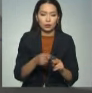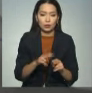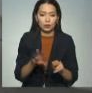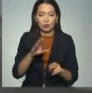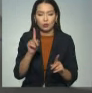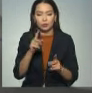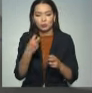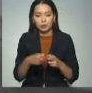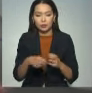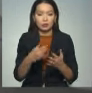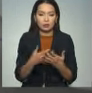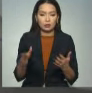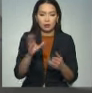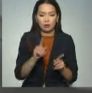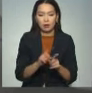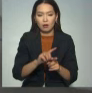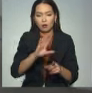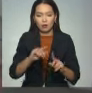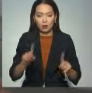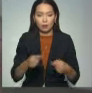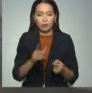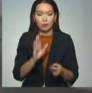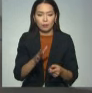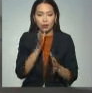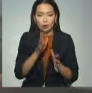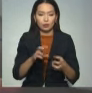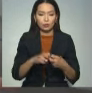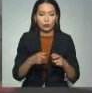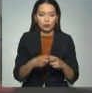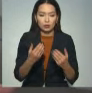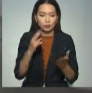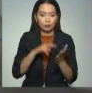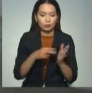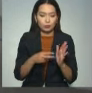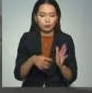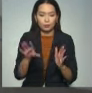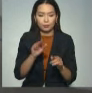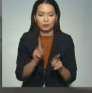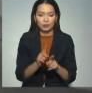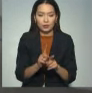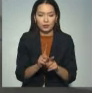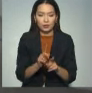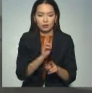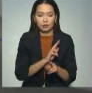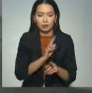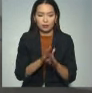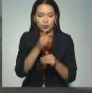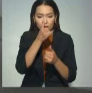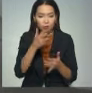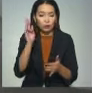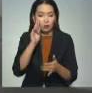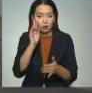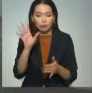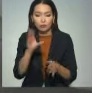ескірген, бұзылған жерлердің бәрін қалыпқа келтіреміз. Батареяның жылуына келетін болсақ, біз жобадан тыс еш нәрсе жасай алмаймыз. Барлығы жобаның аясында